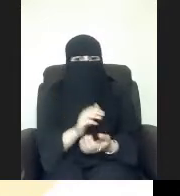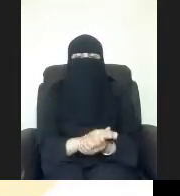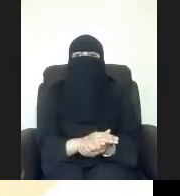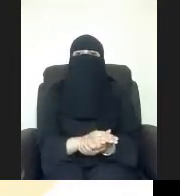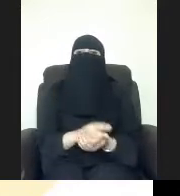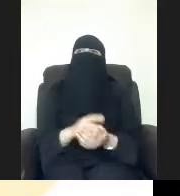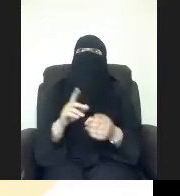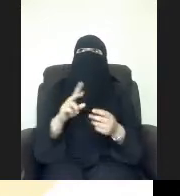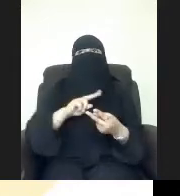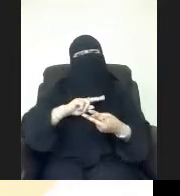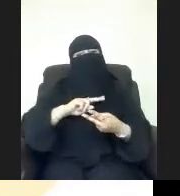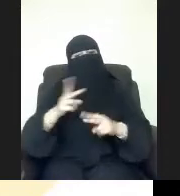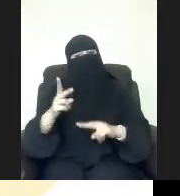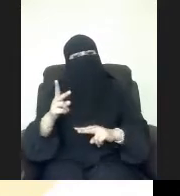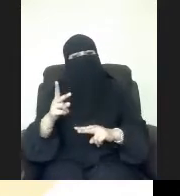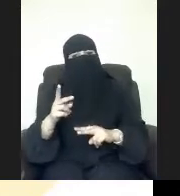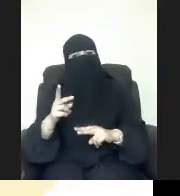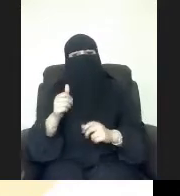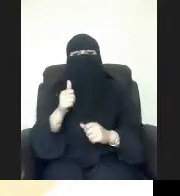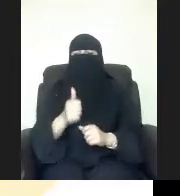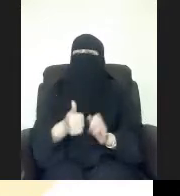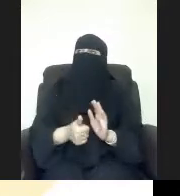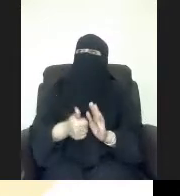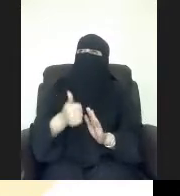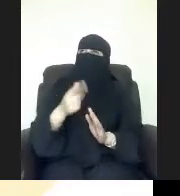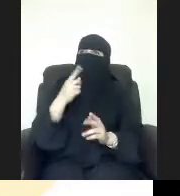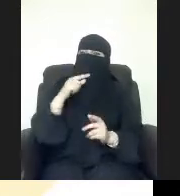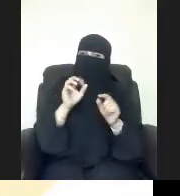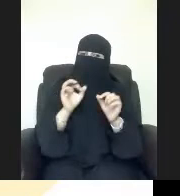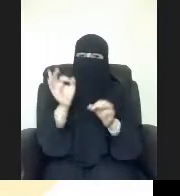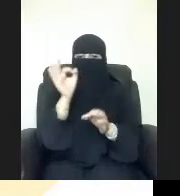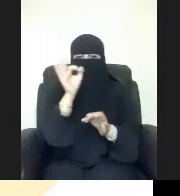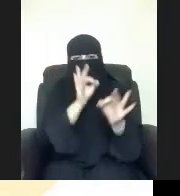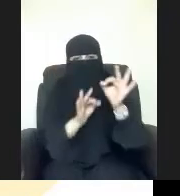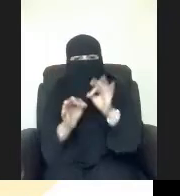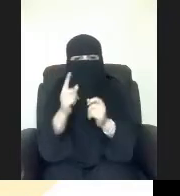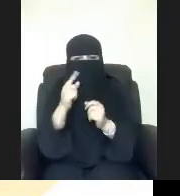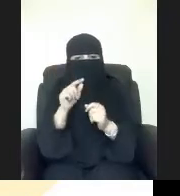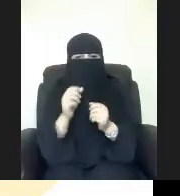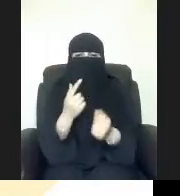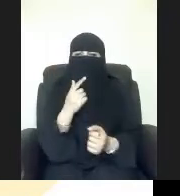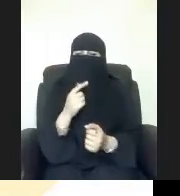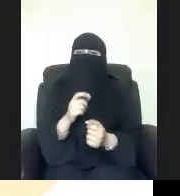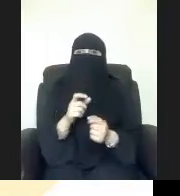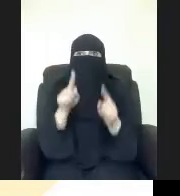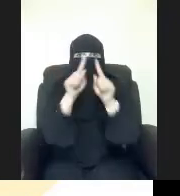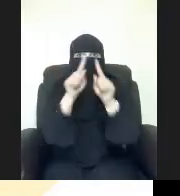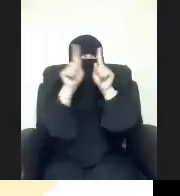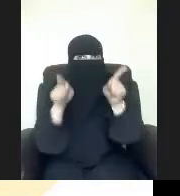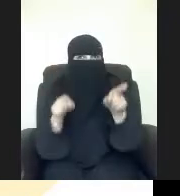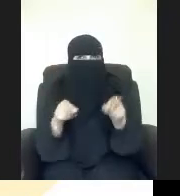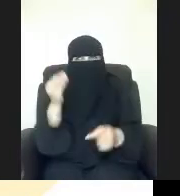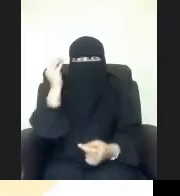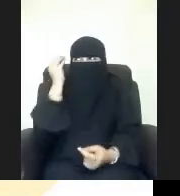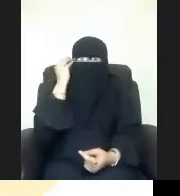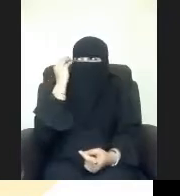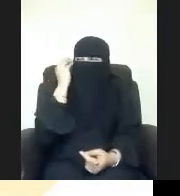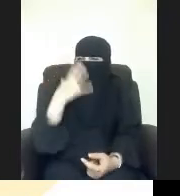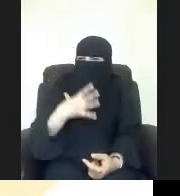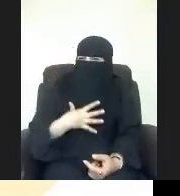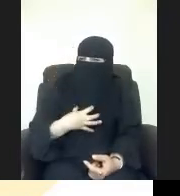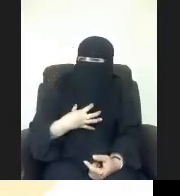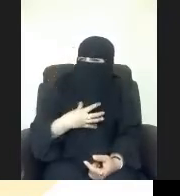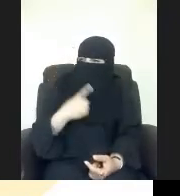غير المقبول أني أصمم تعلم مدمج يتنافى فكريا نفسيا مع